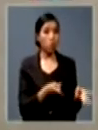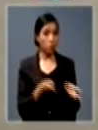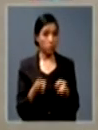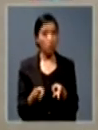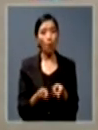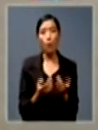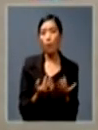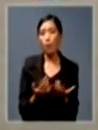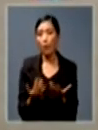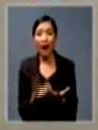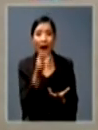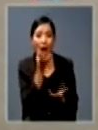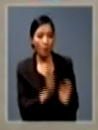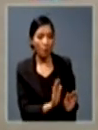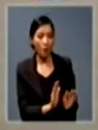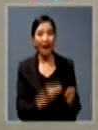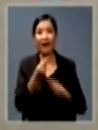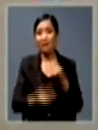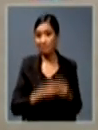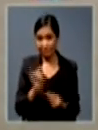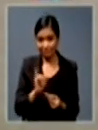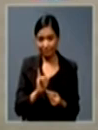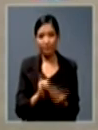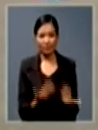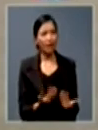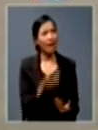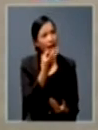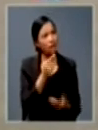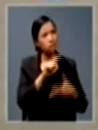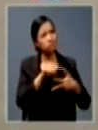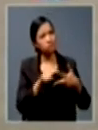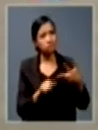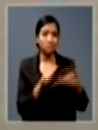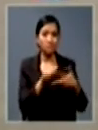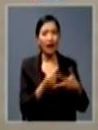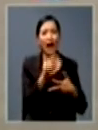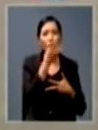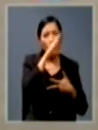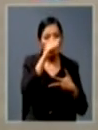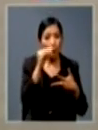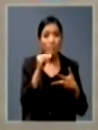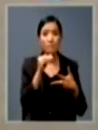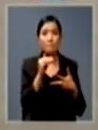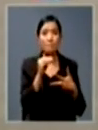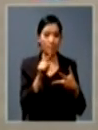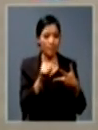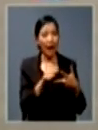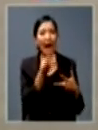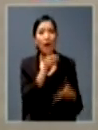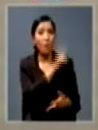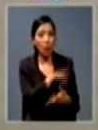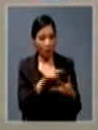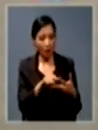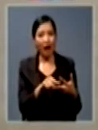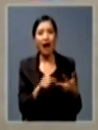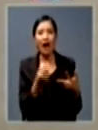ชะลอการขายข้าวนะคะในข้าวประเภท 2-3 ประเภทไปใช่ไหมคะมีข้าวหอมมะลิกับข้าวขาวไปเรียบร้อยข้าว